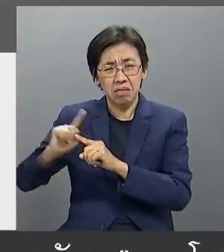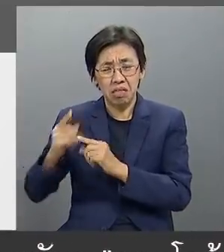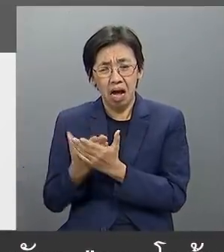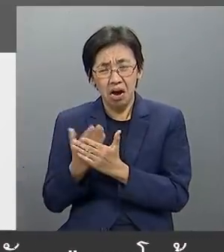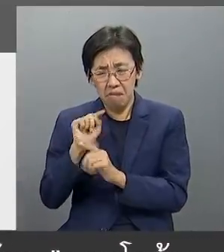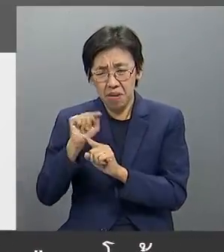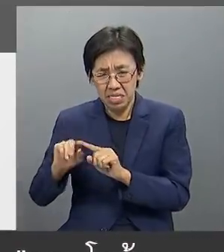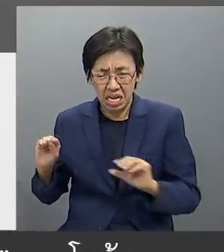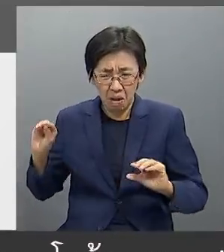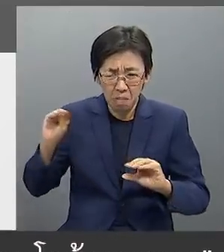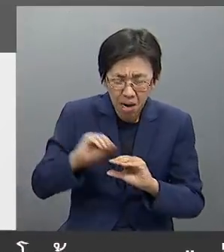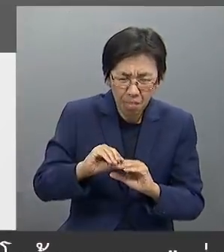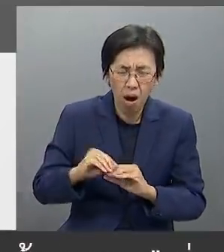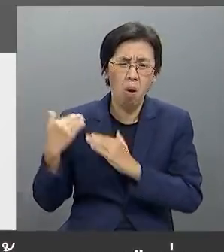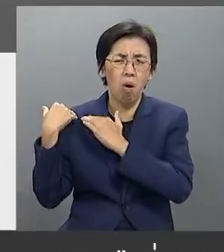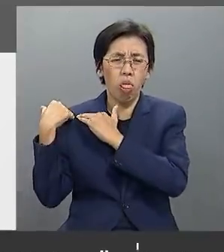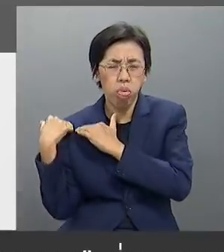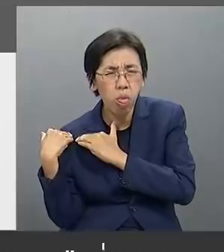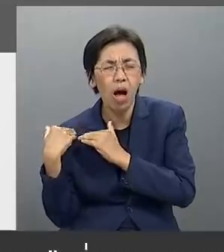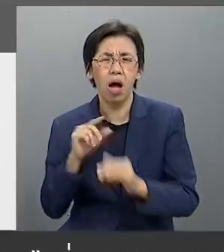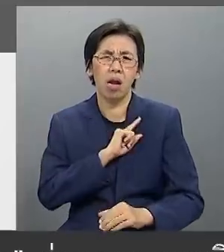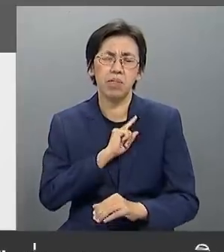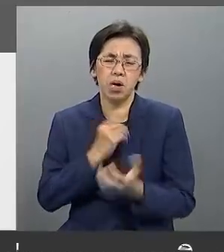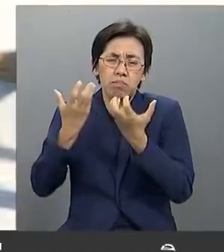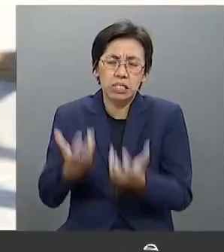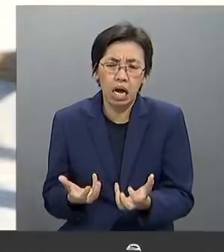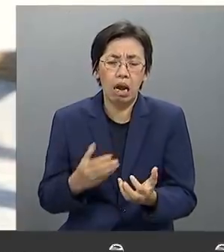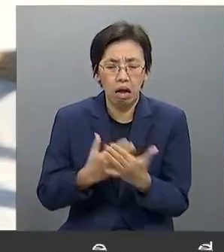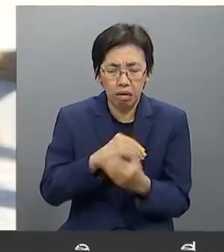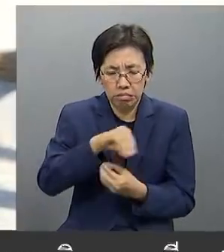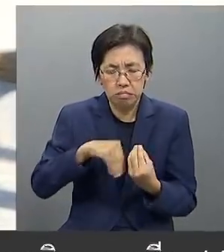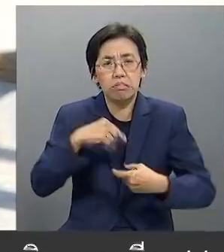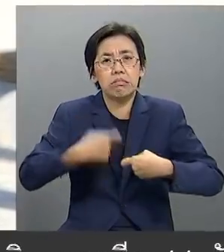รู้จิตเหมาะกระดาษลำบากนิดนึง